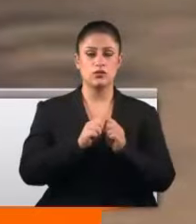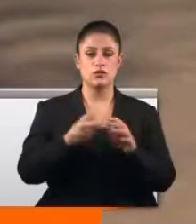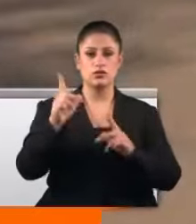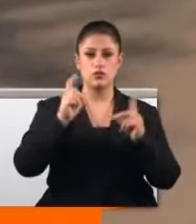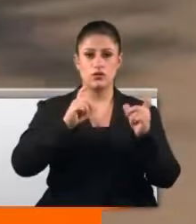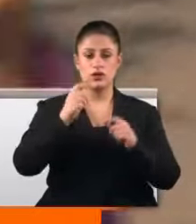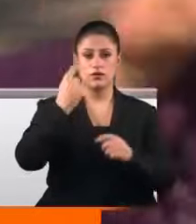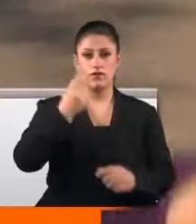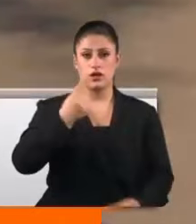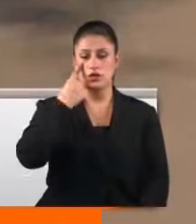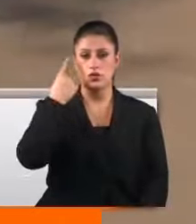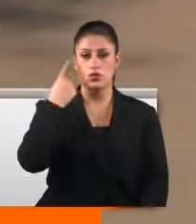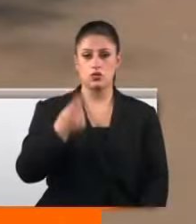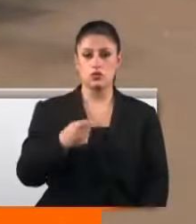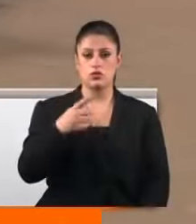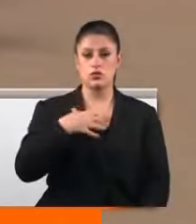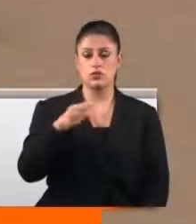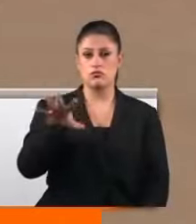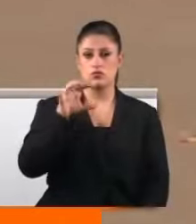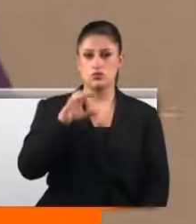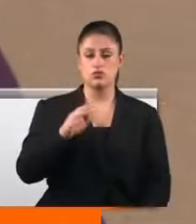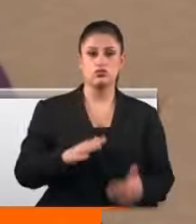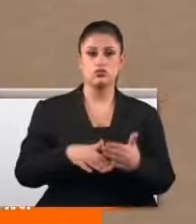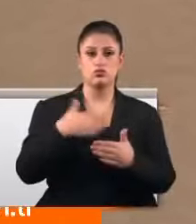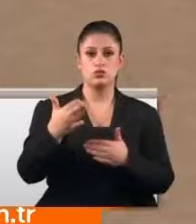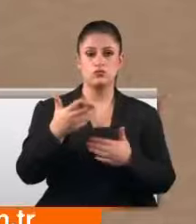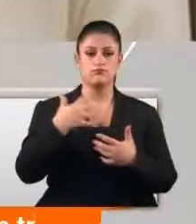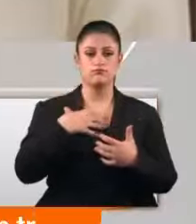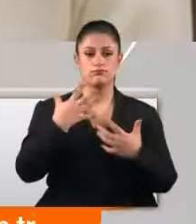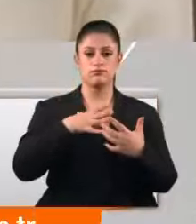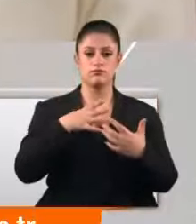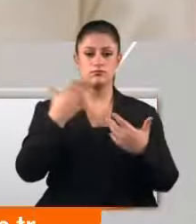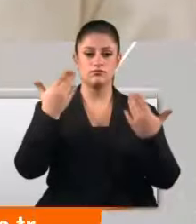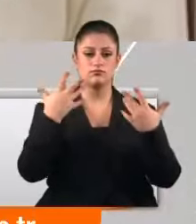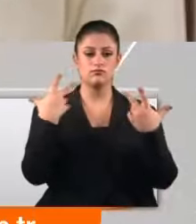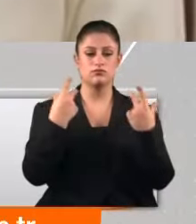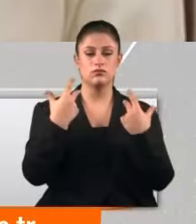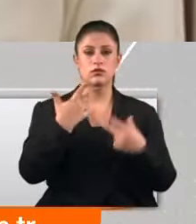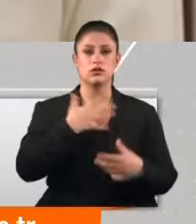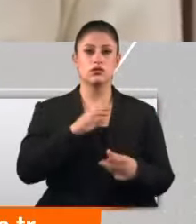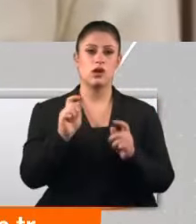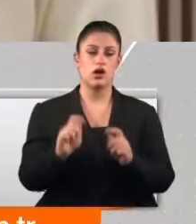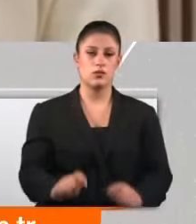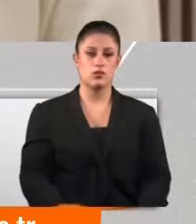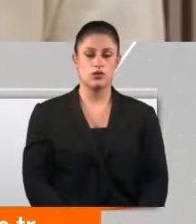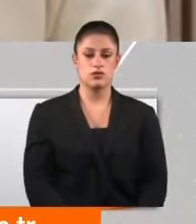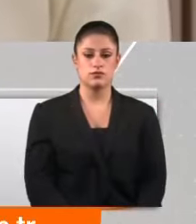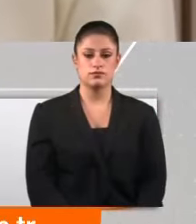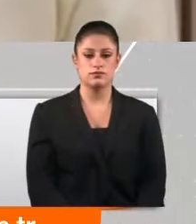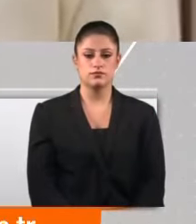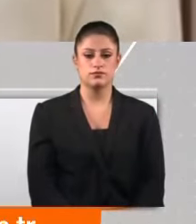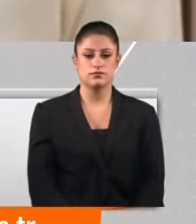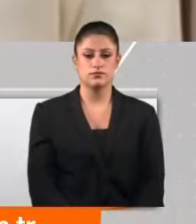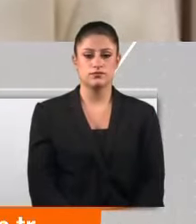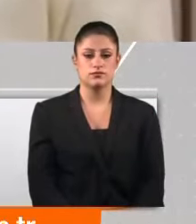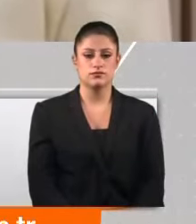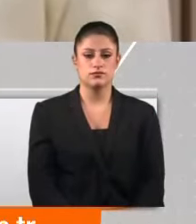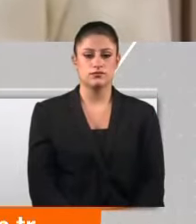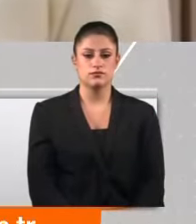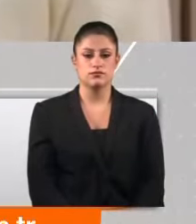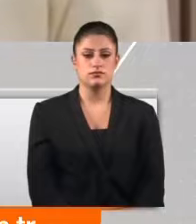ilk gördüklerinde özeniyorlar. Sonra da estetiğe yöneliyorlar. 18 yaş altı yapıldığında kasta incelmeye neden